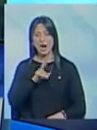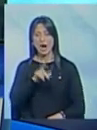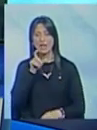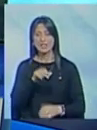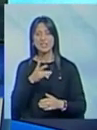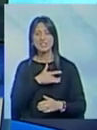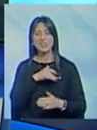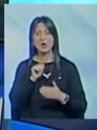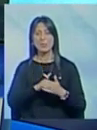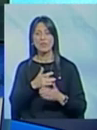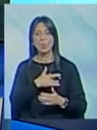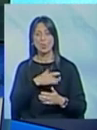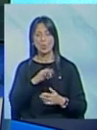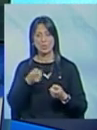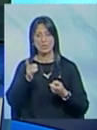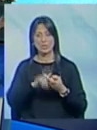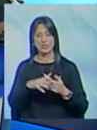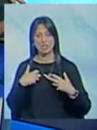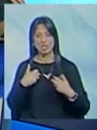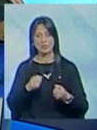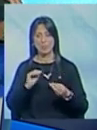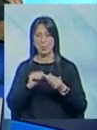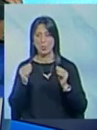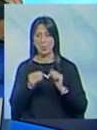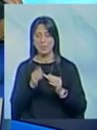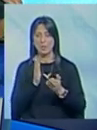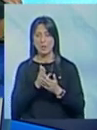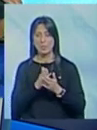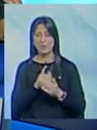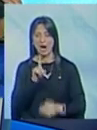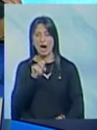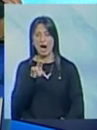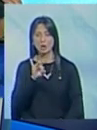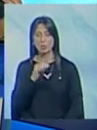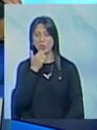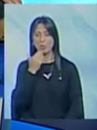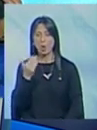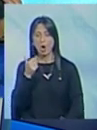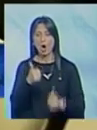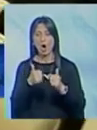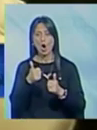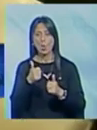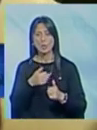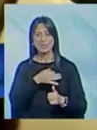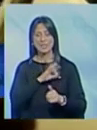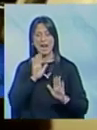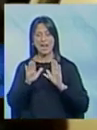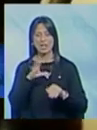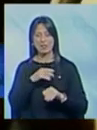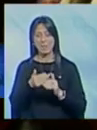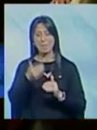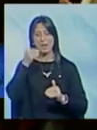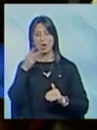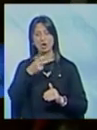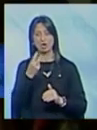გარდაცვალების სავარაუდო მიზეზი გულთან დაკავშირებული ჯანმრთელობის პრობლემები გახდა. ნოდარ ხადური ბოლოს კონკურენციის სააგენტოს ხელმძღვანელი იყო. მანამდე